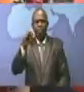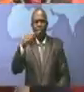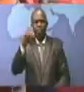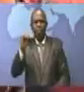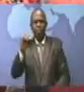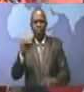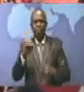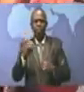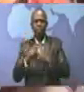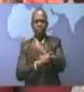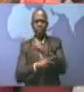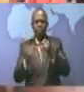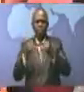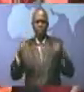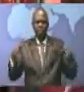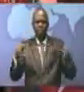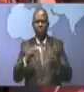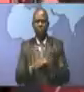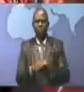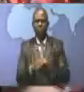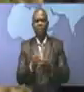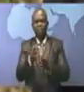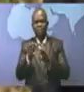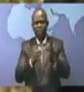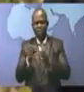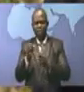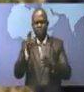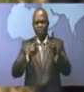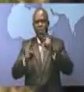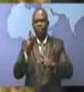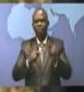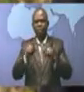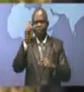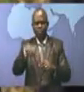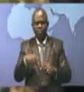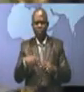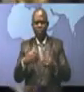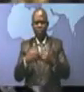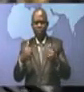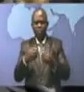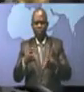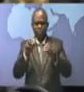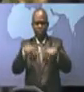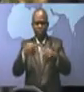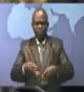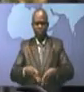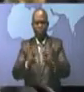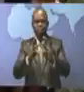occasion pour exhorter la population de cette localité de couper court avec les conflits fonciers car ils provoquent